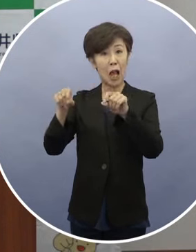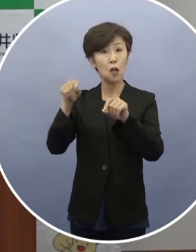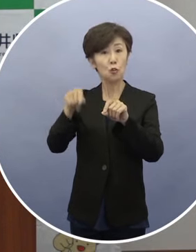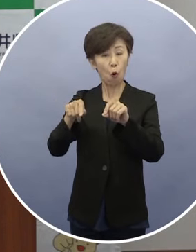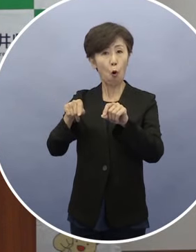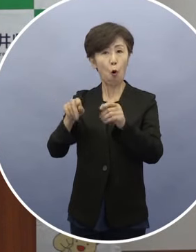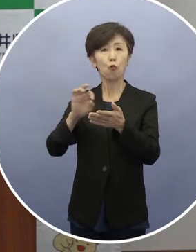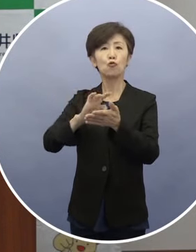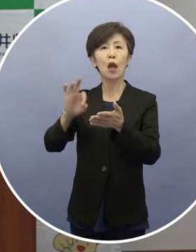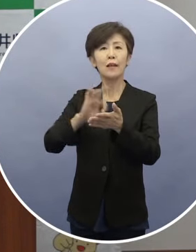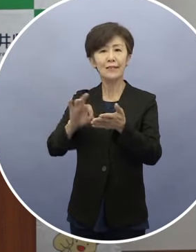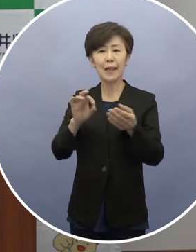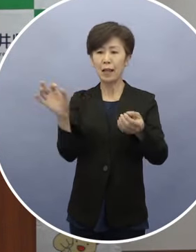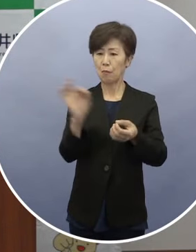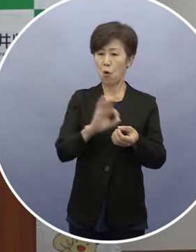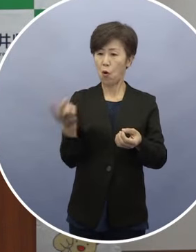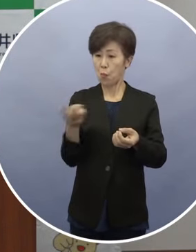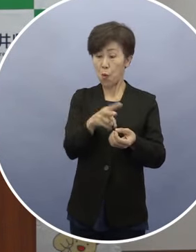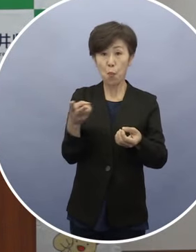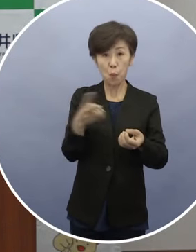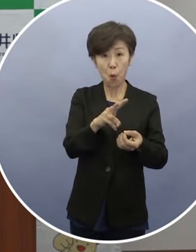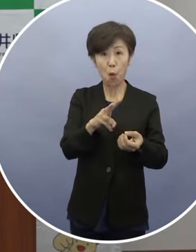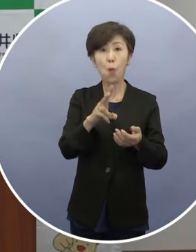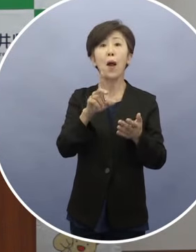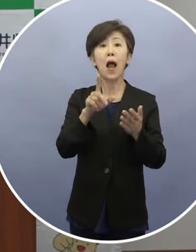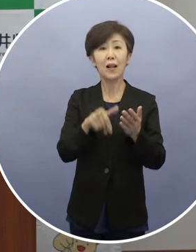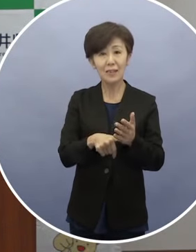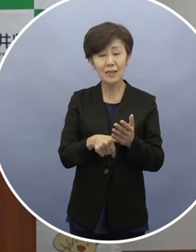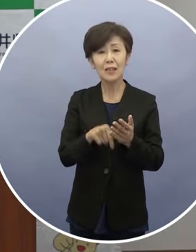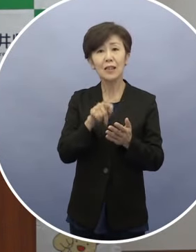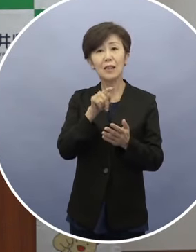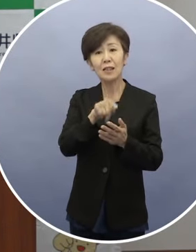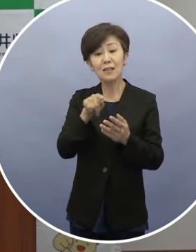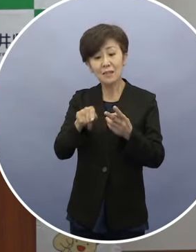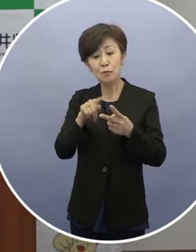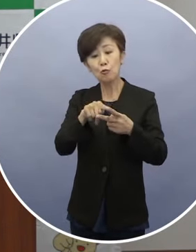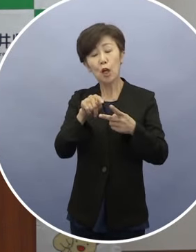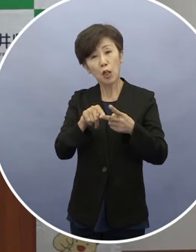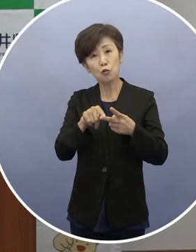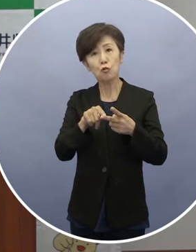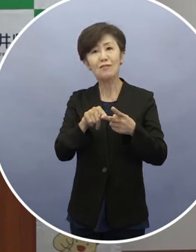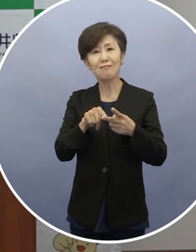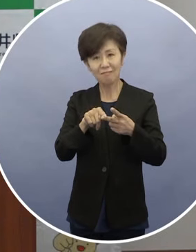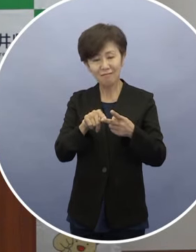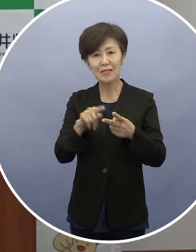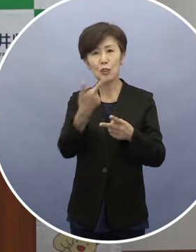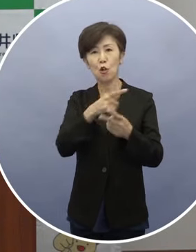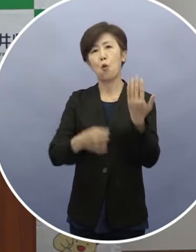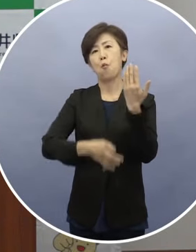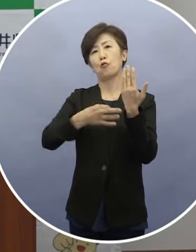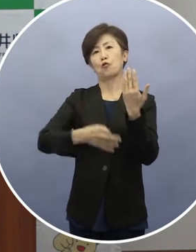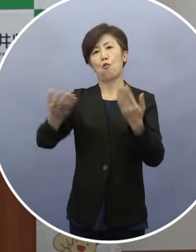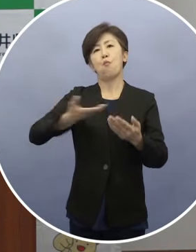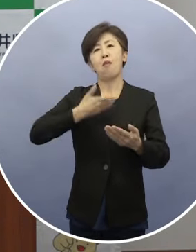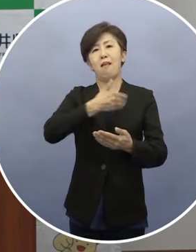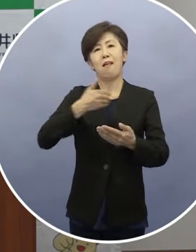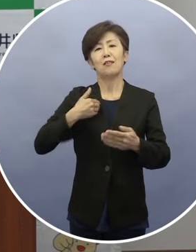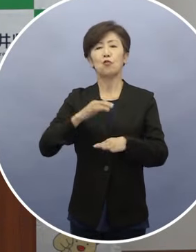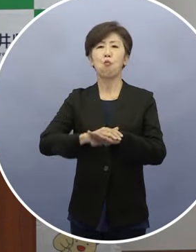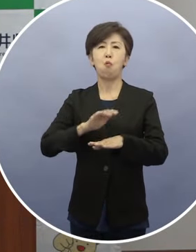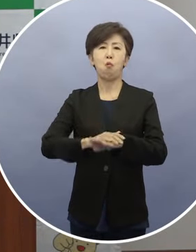別途ですね、5000ポイントが当たるとか、こういったキャンペーンも行わせていただきます。特にですね、